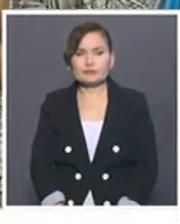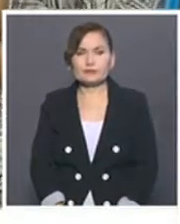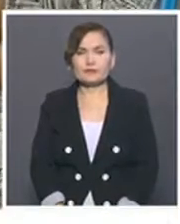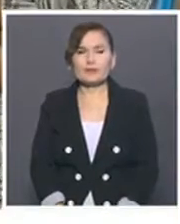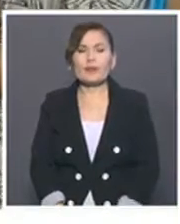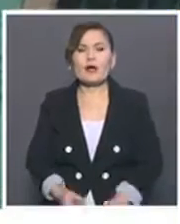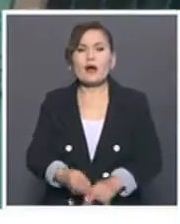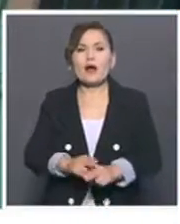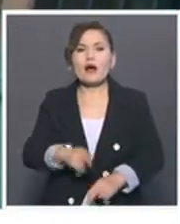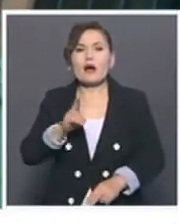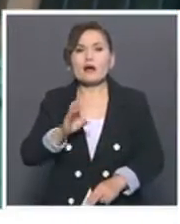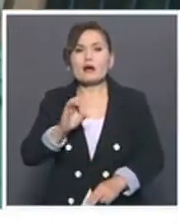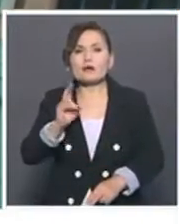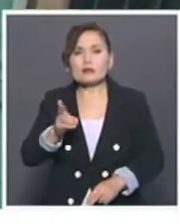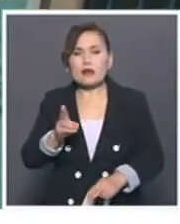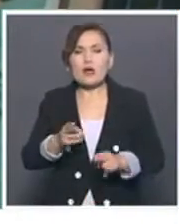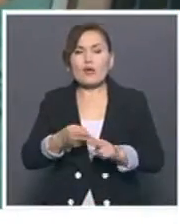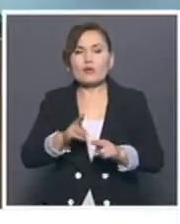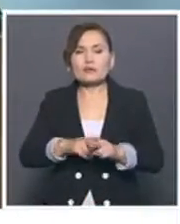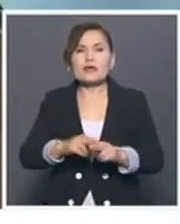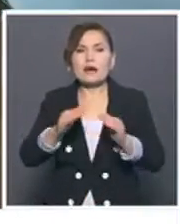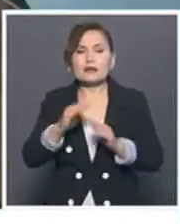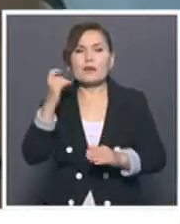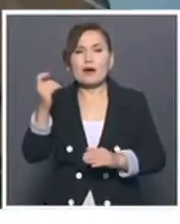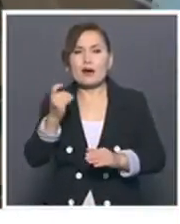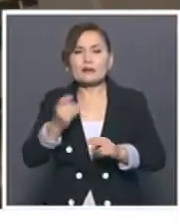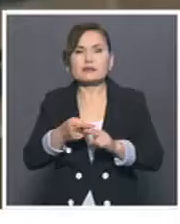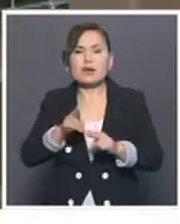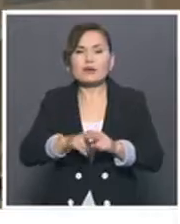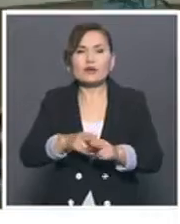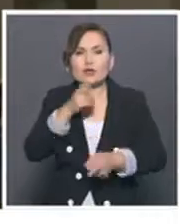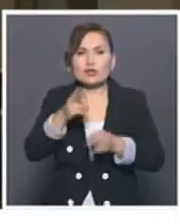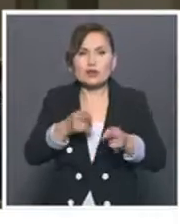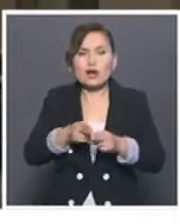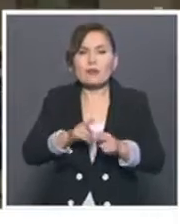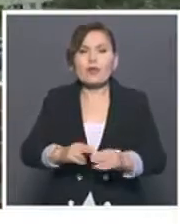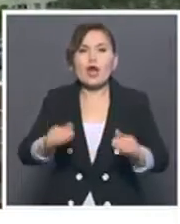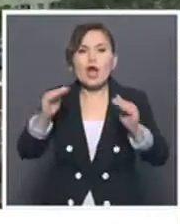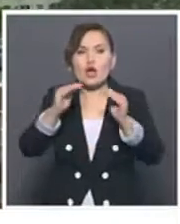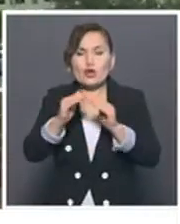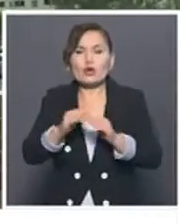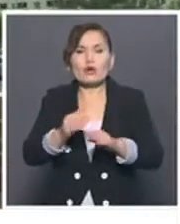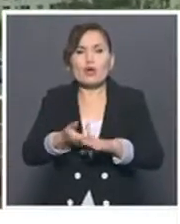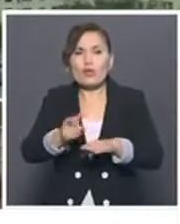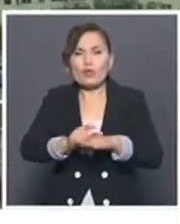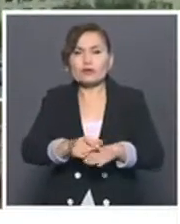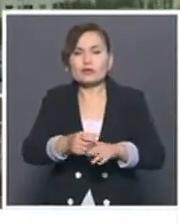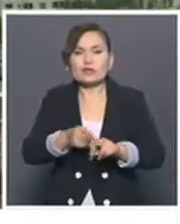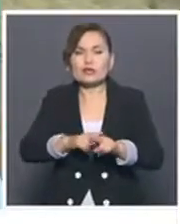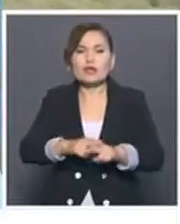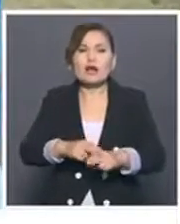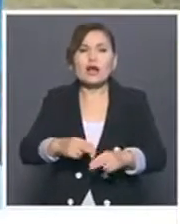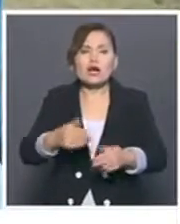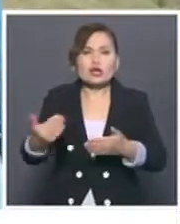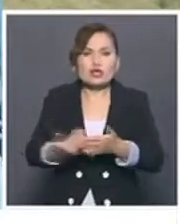Пәтер иелері кооперативтеріне пәтер иелері ашулы. Үйдің аты жаңа, заты жара. 30 қабатты үйде 40 жамау бар. Аула қыста